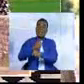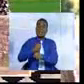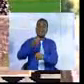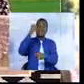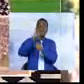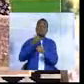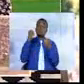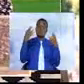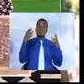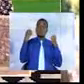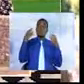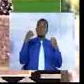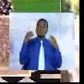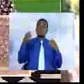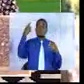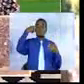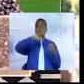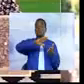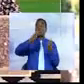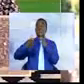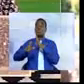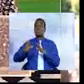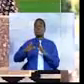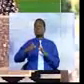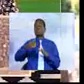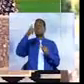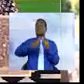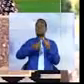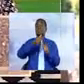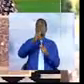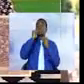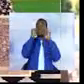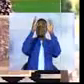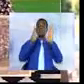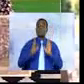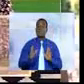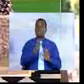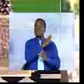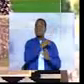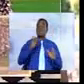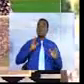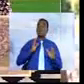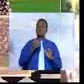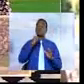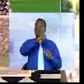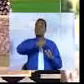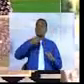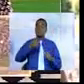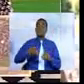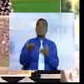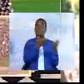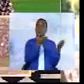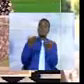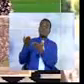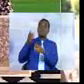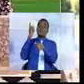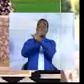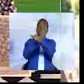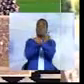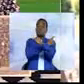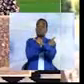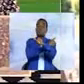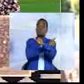travaille énormément pour améliorer le quotidien de chaque Ivoirien. Et notre ambition est d'apporter le